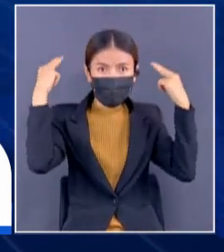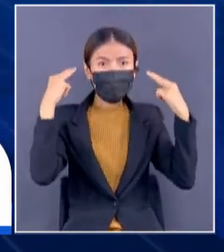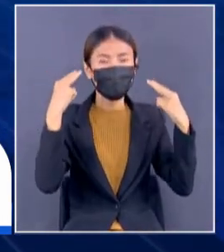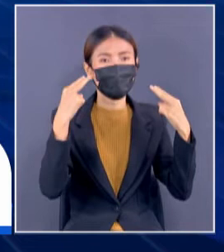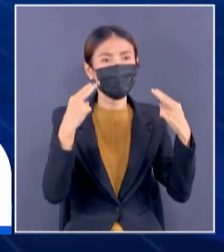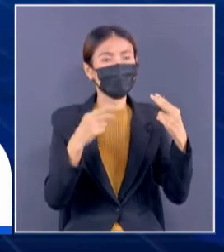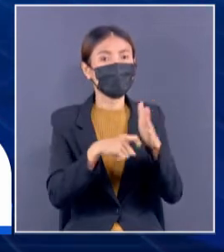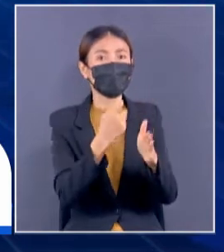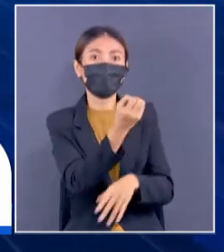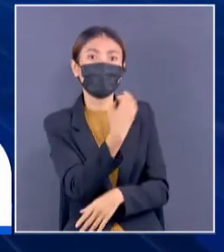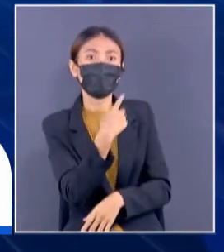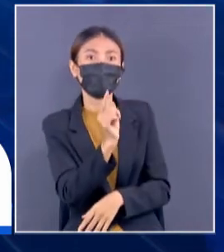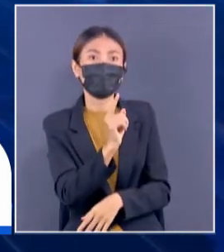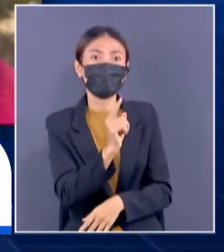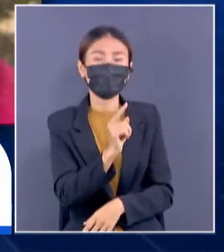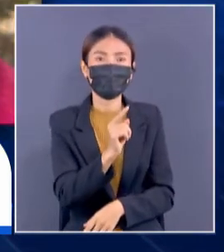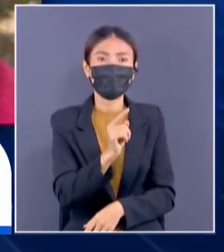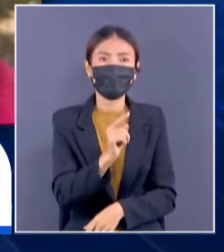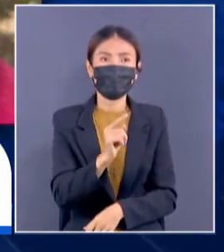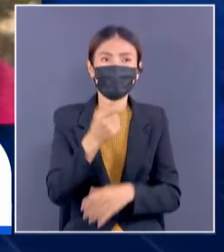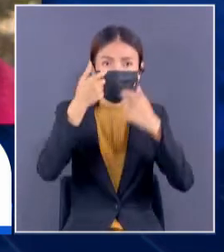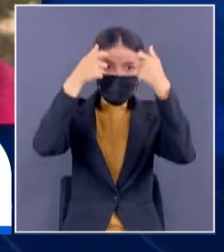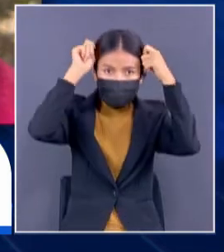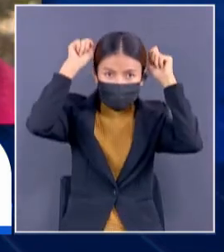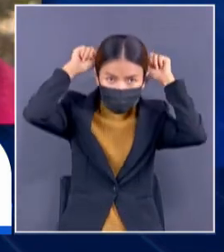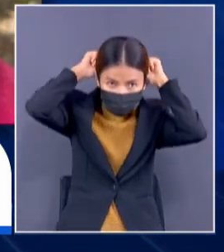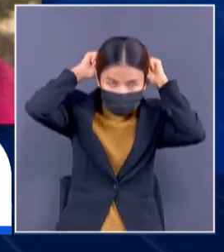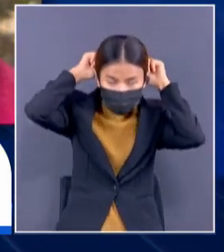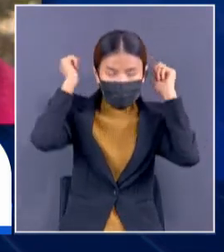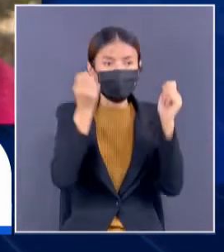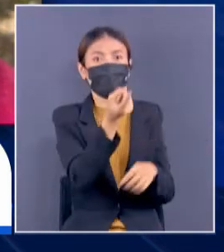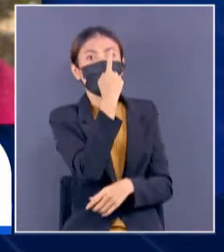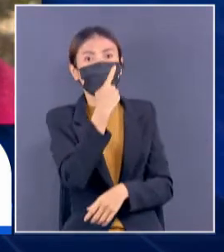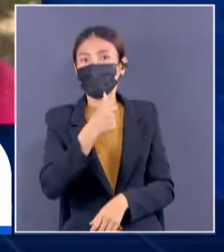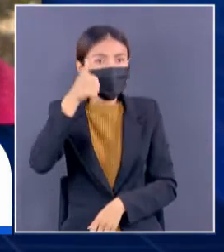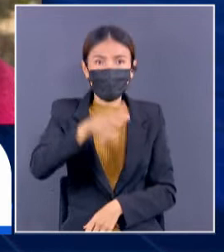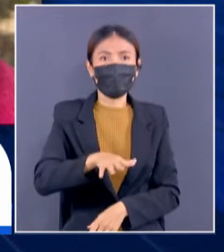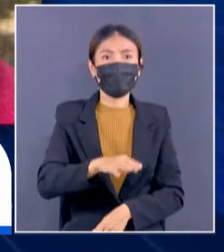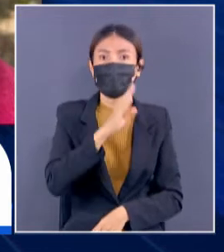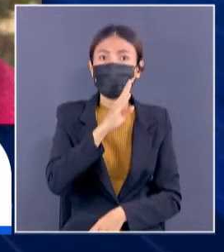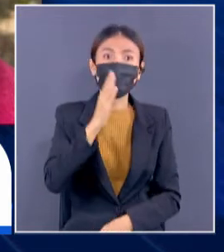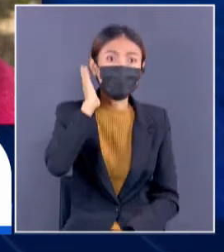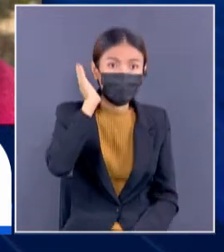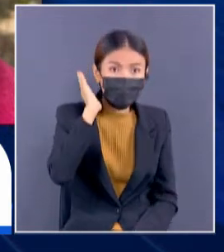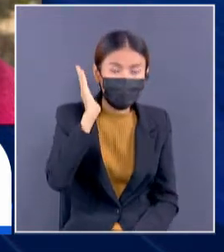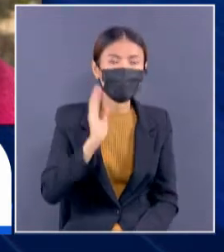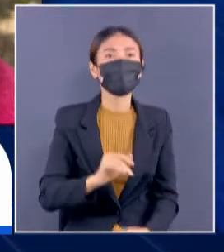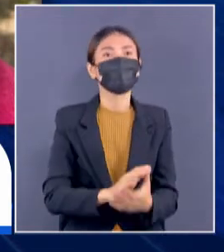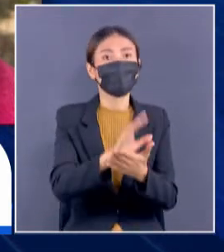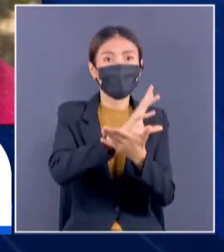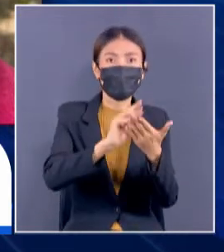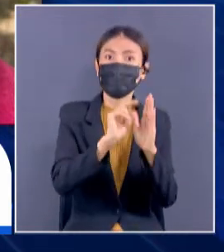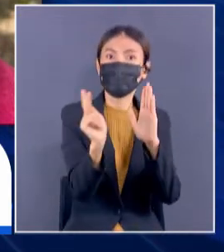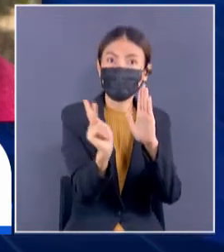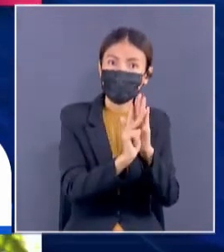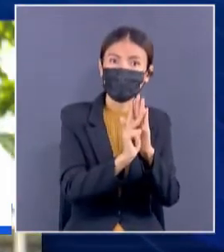อกนะบอกทรงเนี้ยทำไม่ได ้ ถ้าเป็นผู้ชายตามกฎมหาวิทยาลัยระบุไว้ชัดเจ